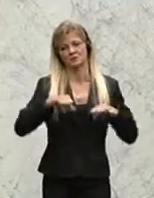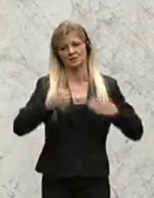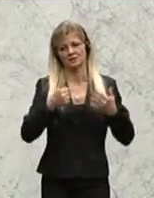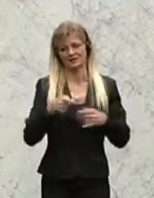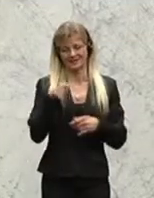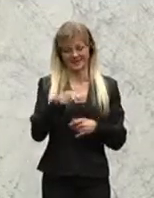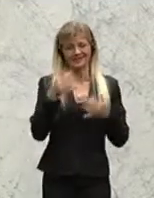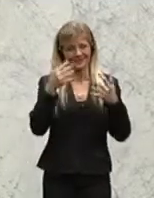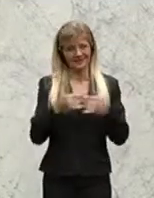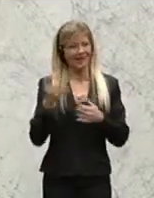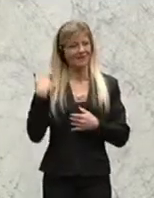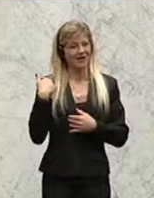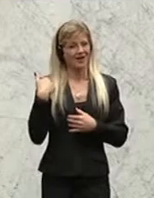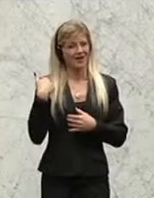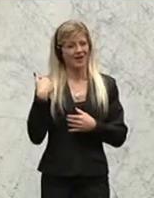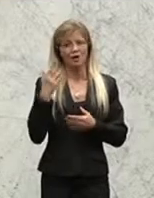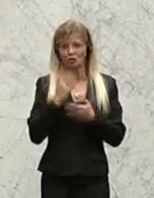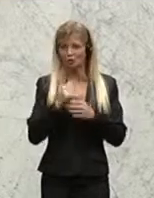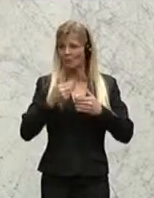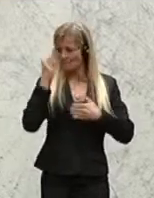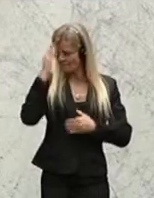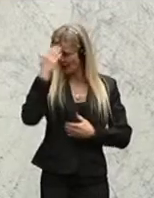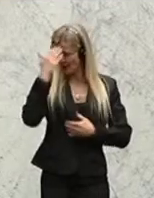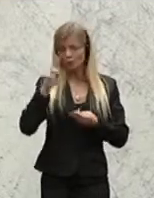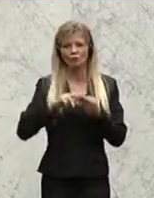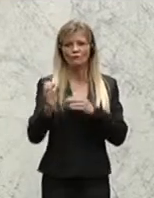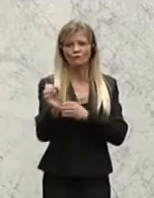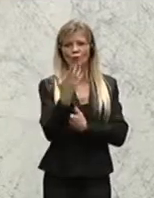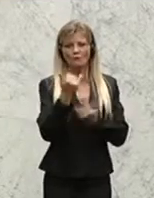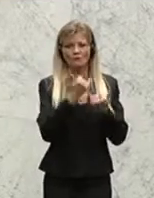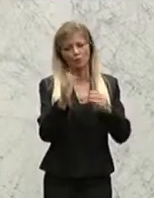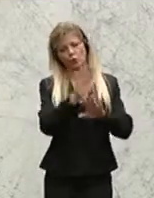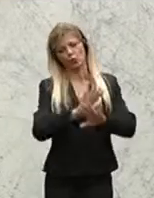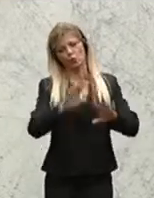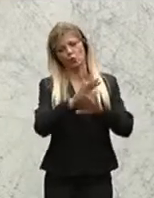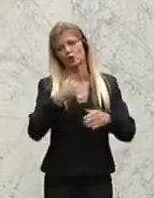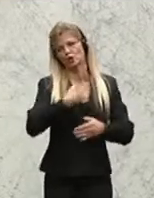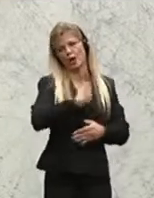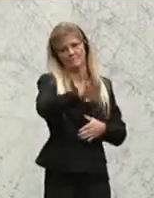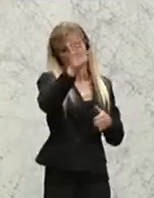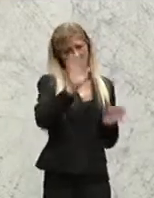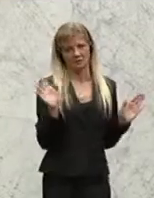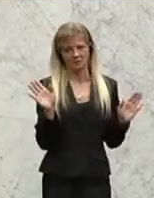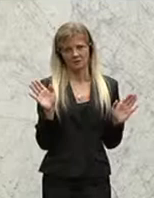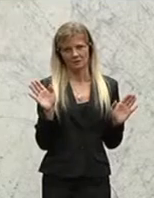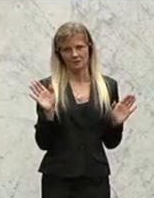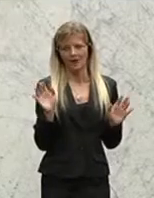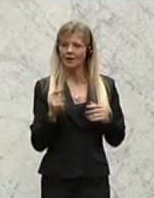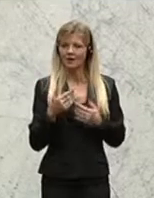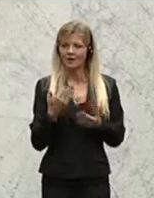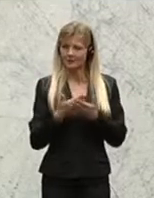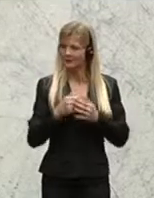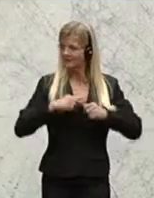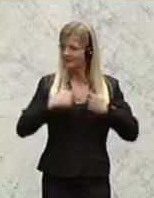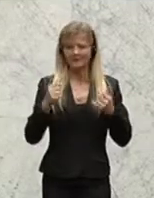damals öffentlich bekannt. Unter Vorwurf einer angeblichen Verschleierung weise ich auch hiermit zurück, damit das ein für alle Mal klar ist, es gibt